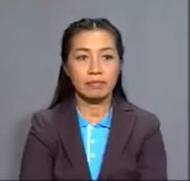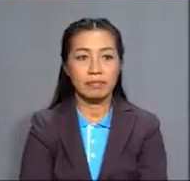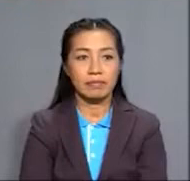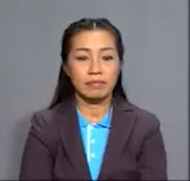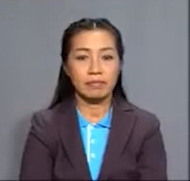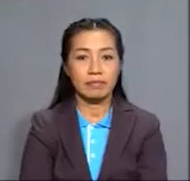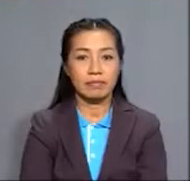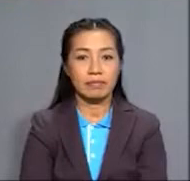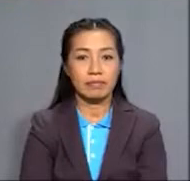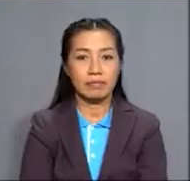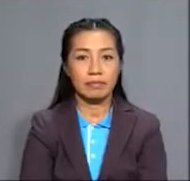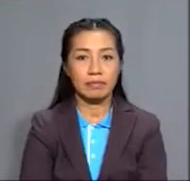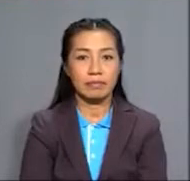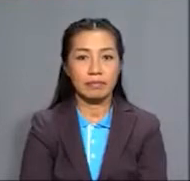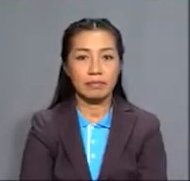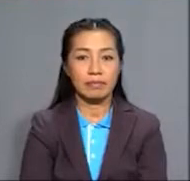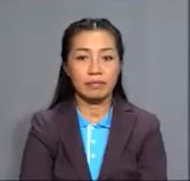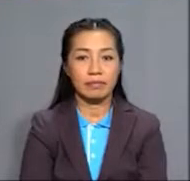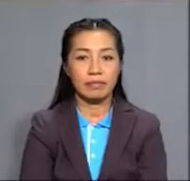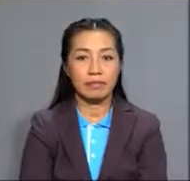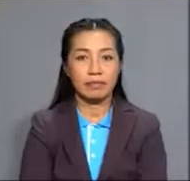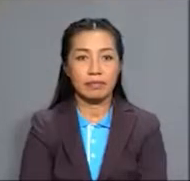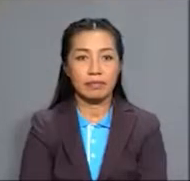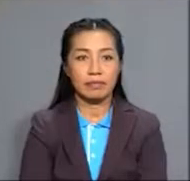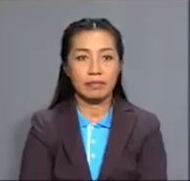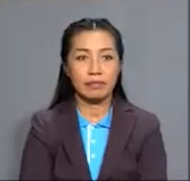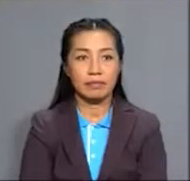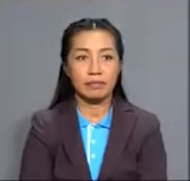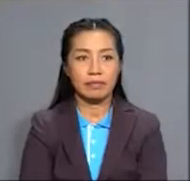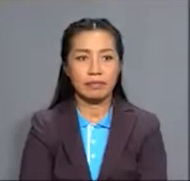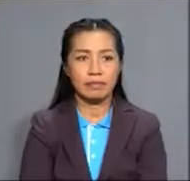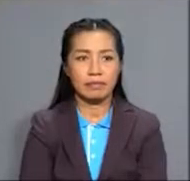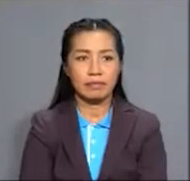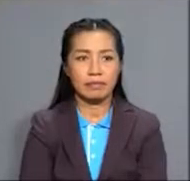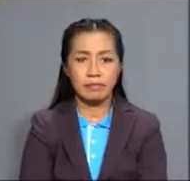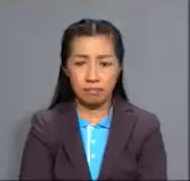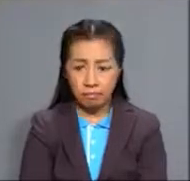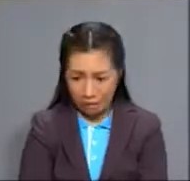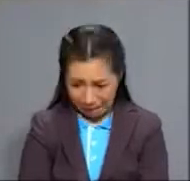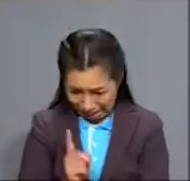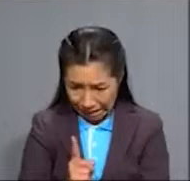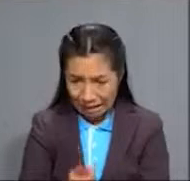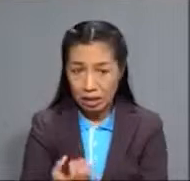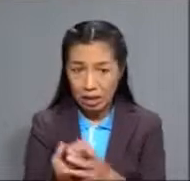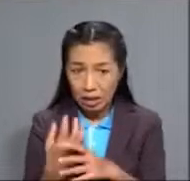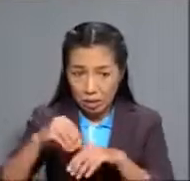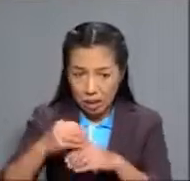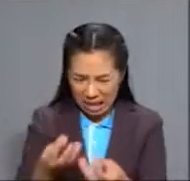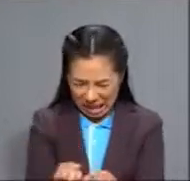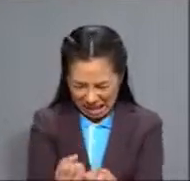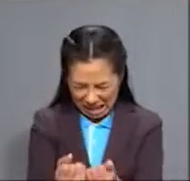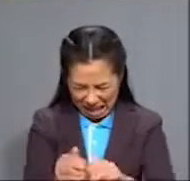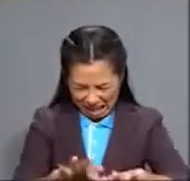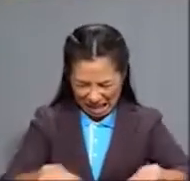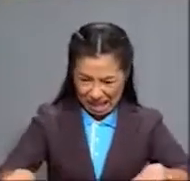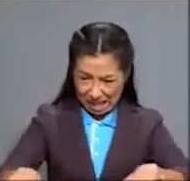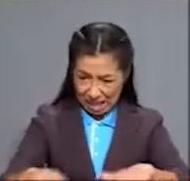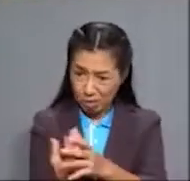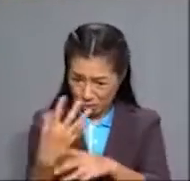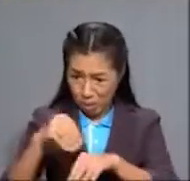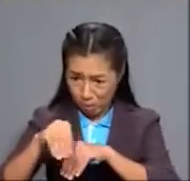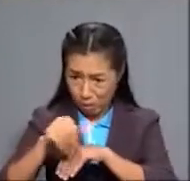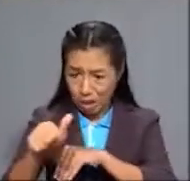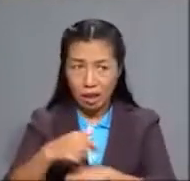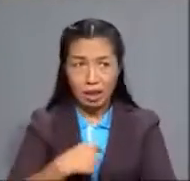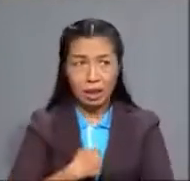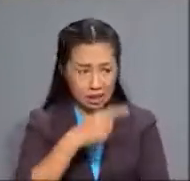คือนโยบายธกส. มันปลูกได้จริงเหรอคุณอาร์ตเนี่ยดินทรายแบบนี้เนี่ย ปลูกได้